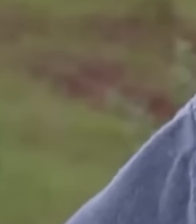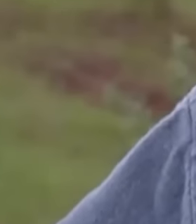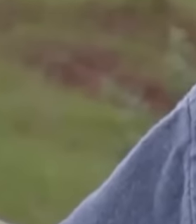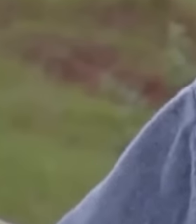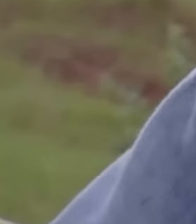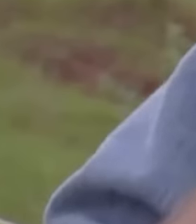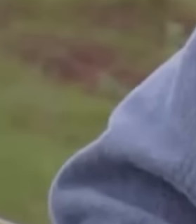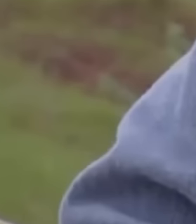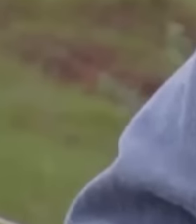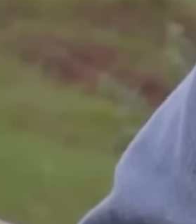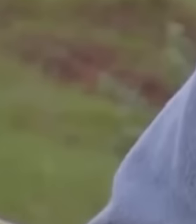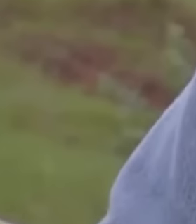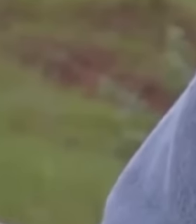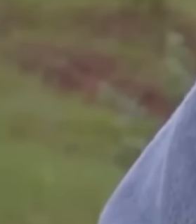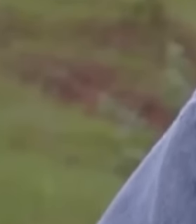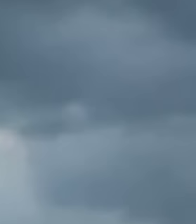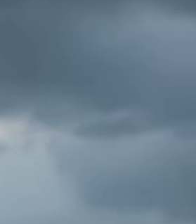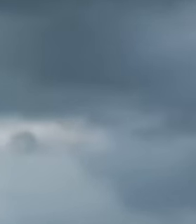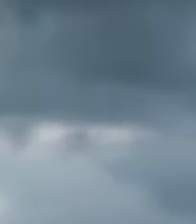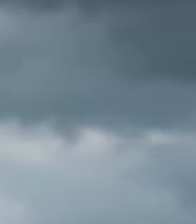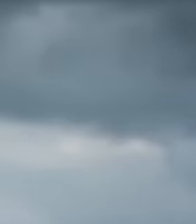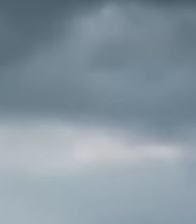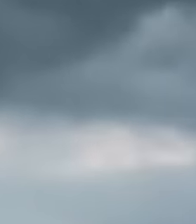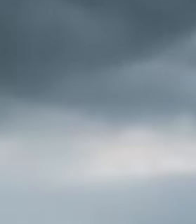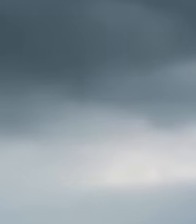dzisiaj spowodować, że benzyna jest naprawdę po 5 zł.